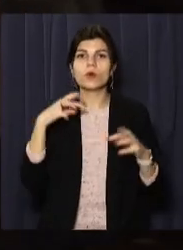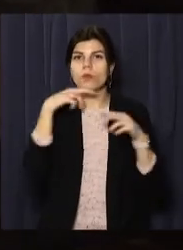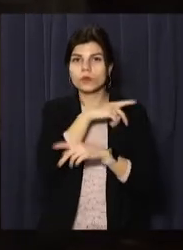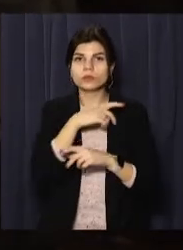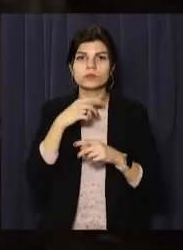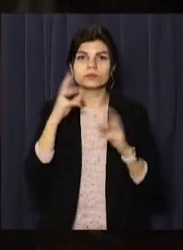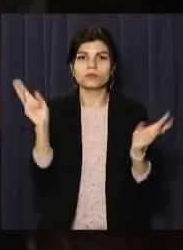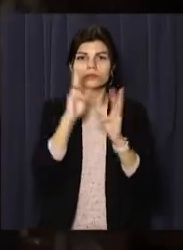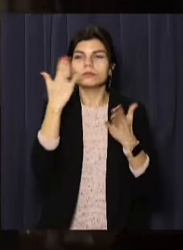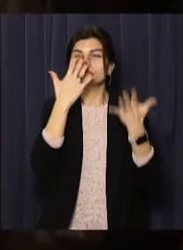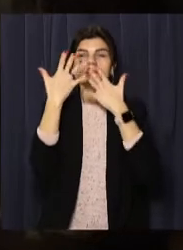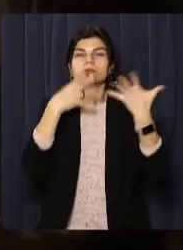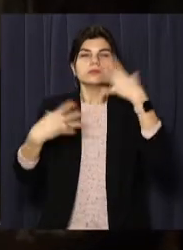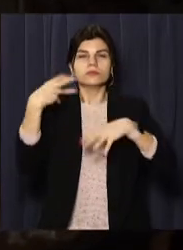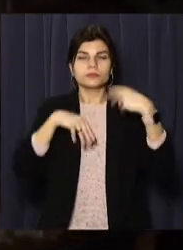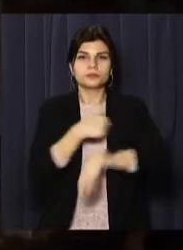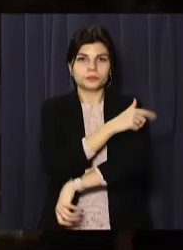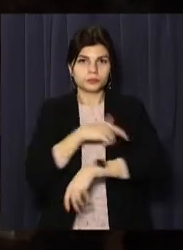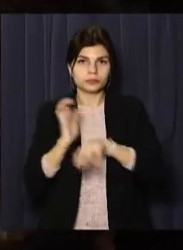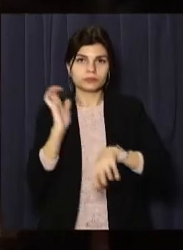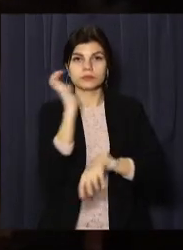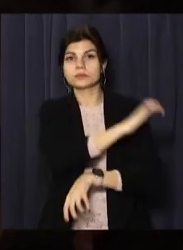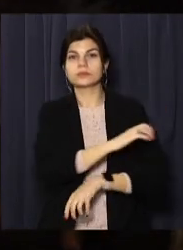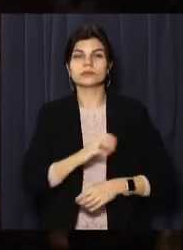отруєння продуктами горіння госпіталізували до лікарні.